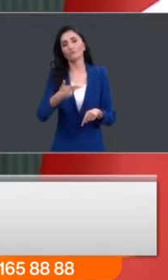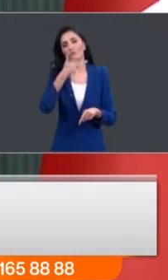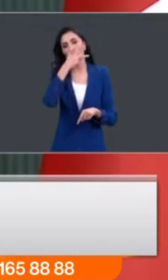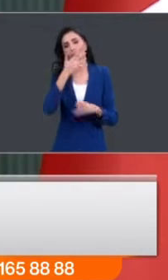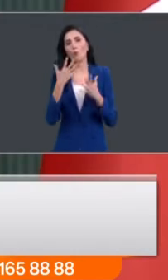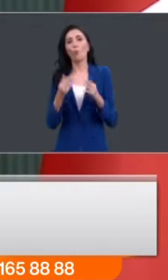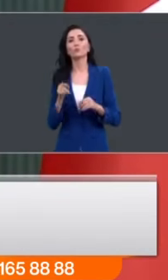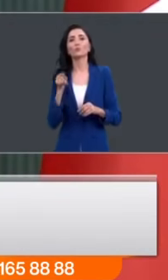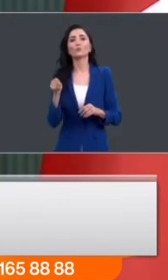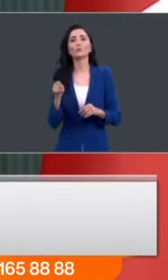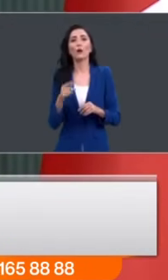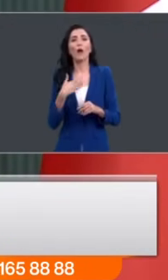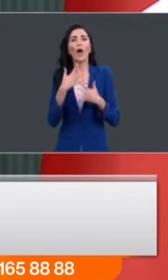üzmüştür.